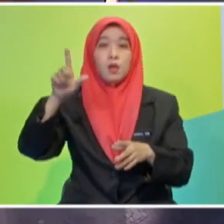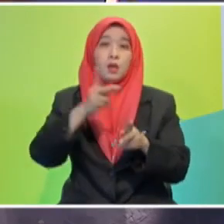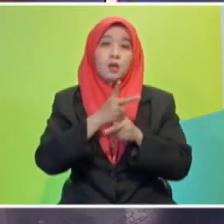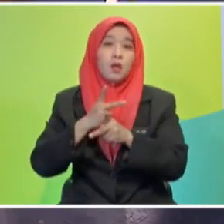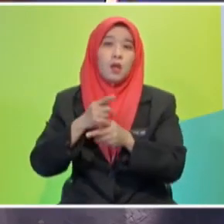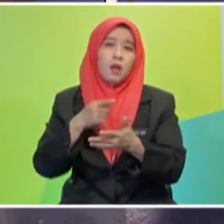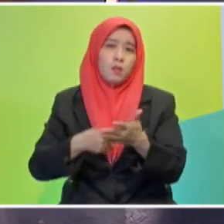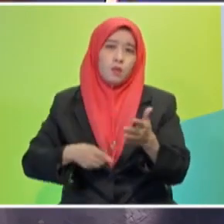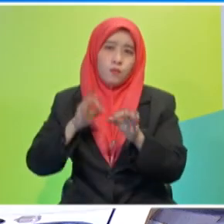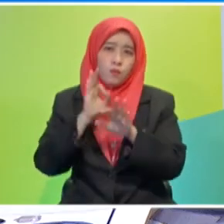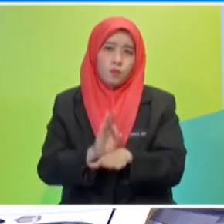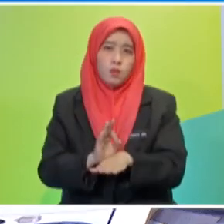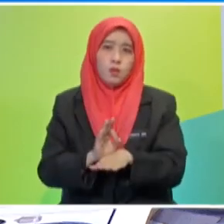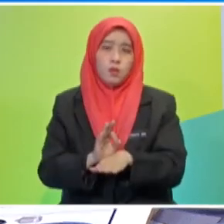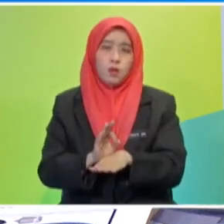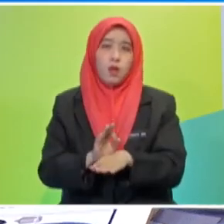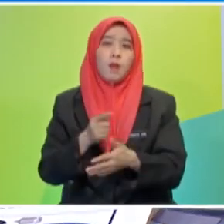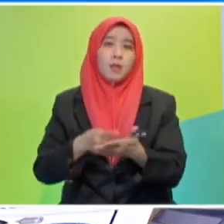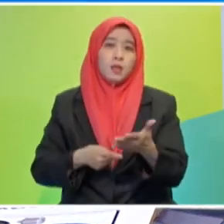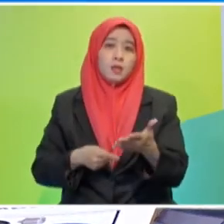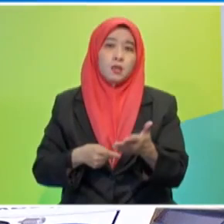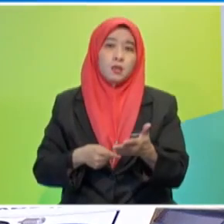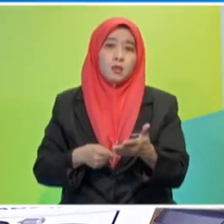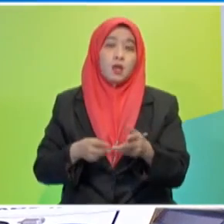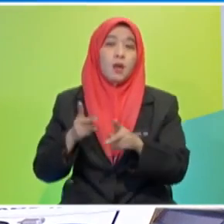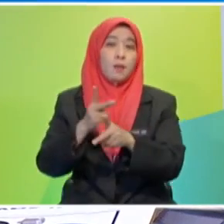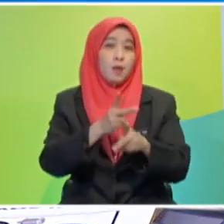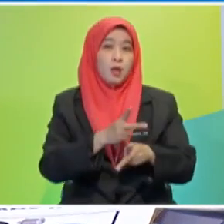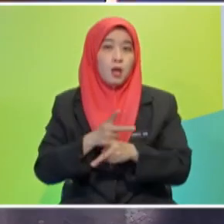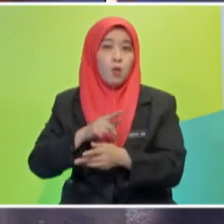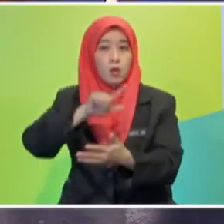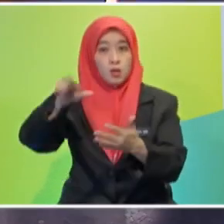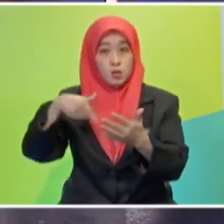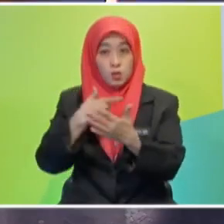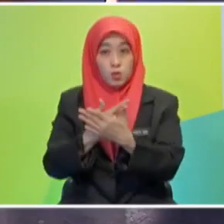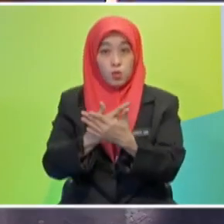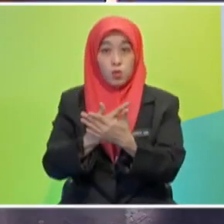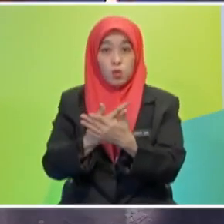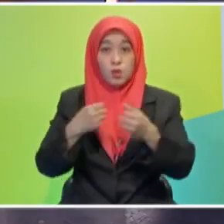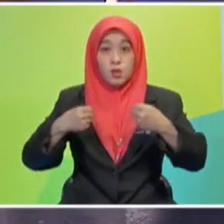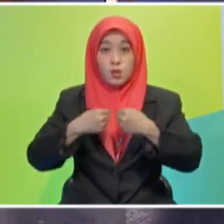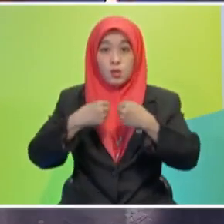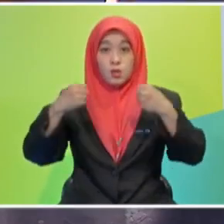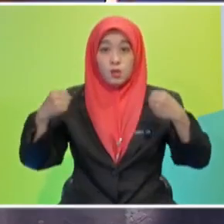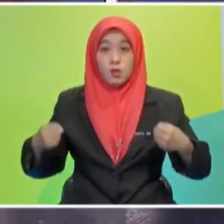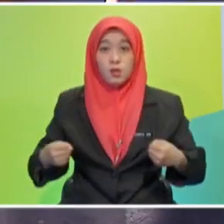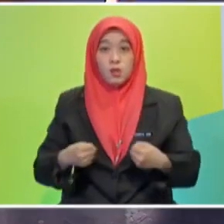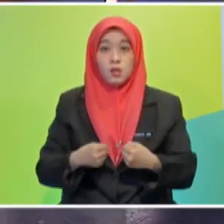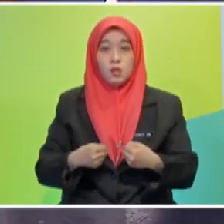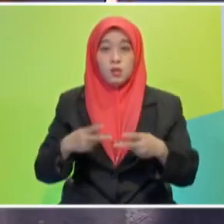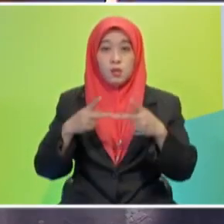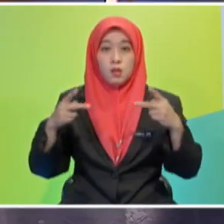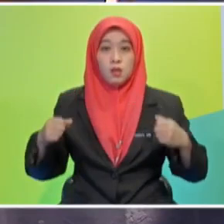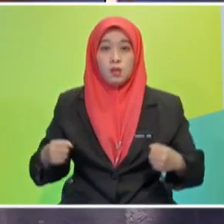Aiman pilih. Untuk fungsi panel kawalan, mengawal keseluruhan sistem elektromekanikal, contohnya mengawal